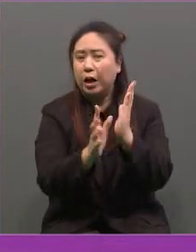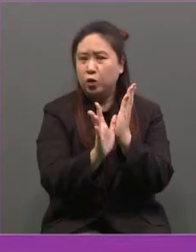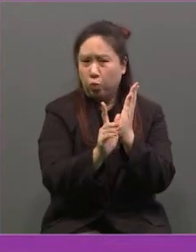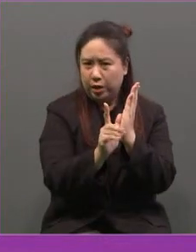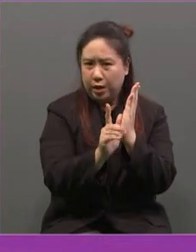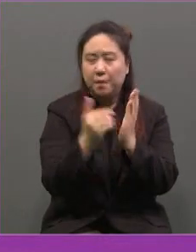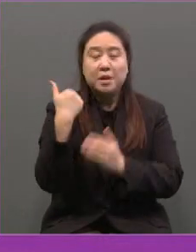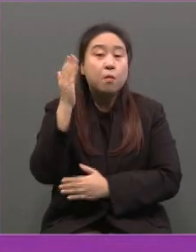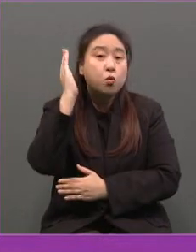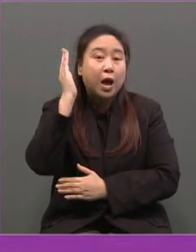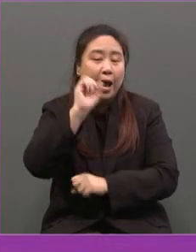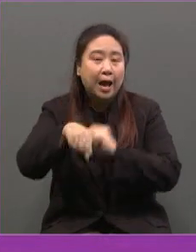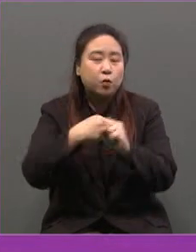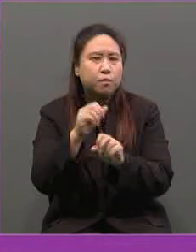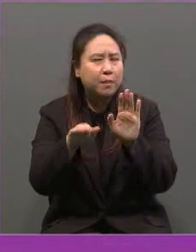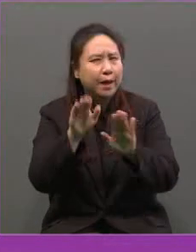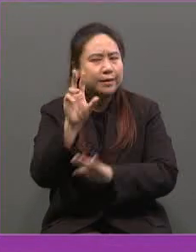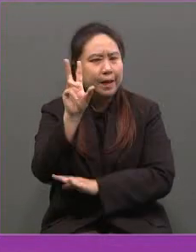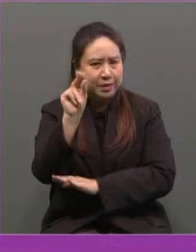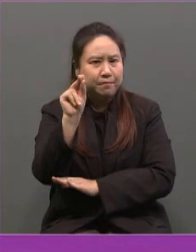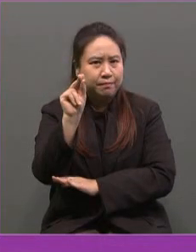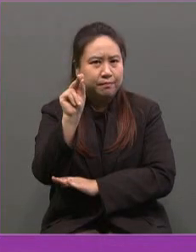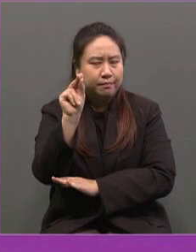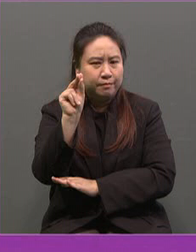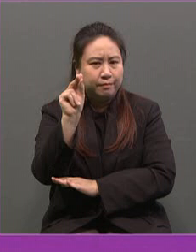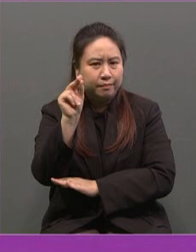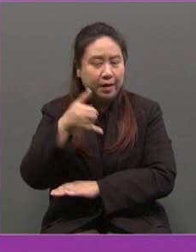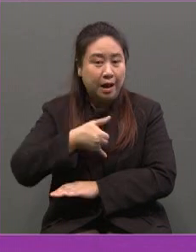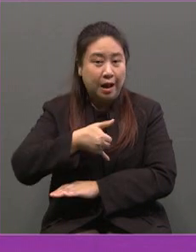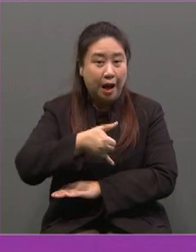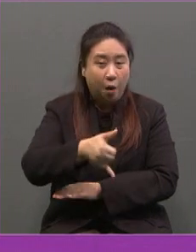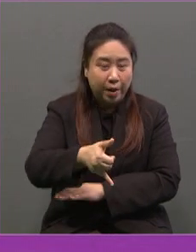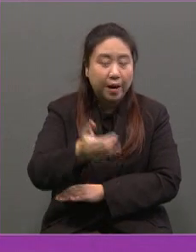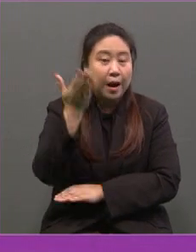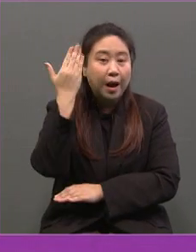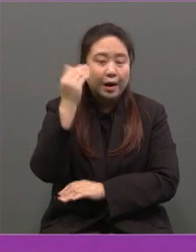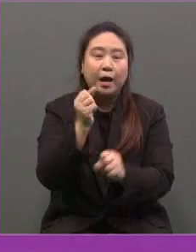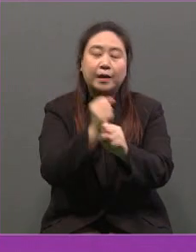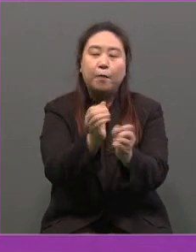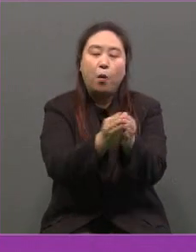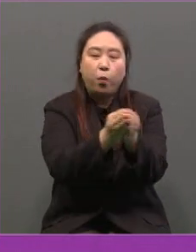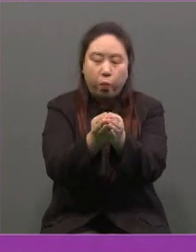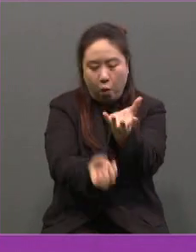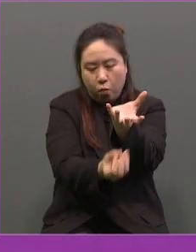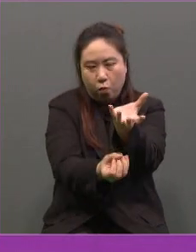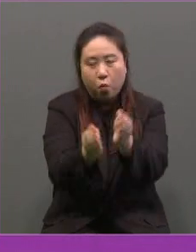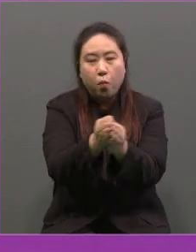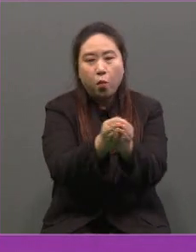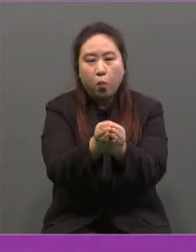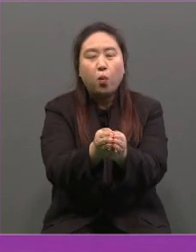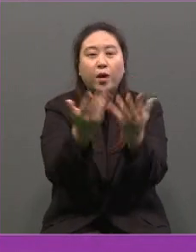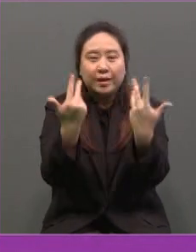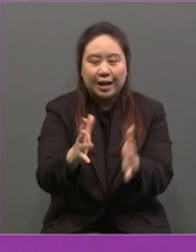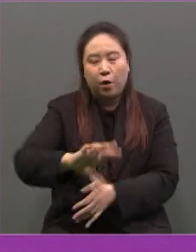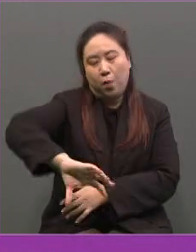ายคนหนึ่งค่ะอายุประมาณ30ปีด้วยกันเขาเนี่ยเข้าไปปิดวาล์วแก๊สนะคะหลังจากที่ทำอาหารเสร็จแต่ว่าวาล์วเนี่ยบางที